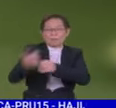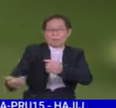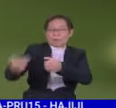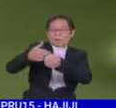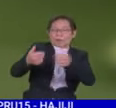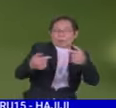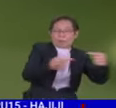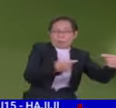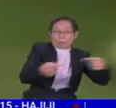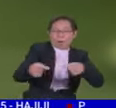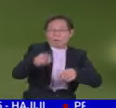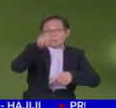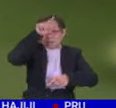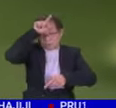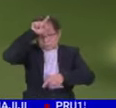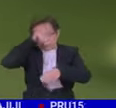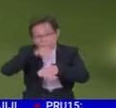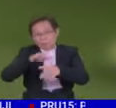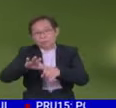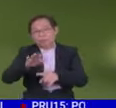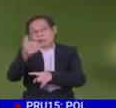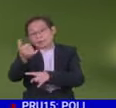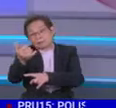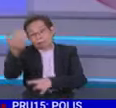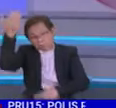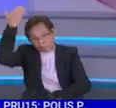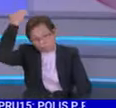menyertai saingan di Jerman pada Jun lalu.